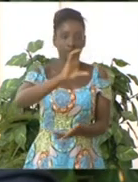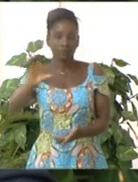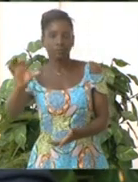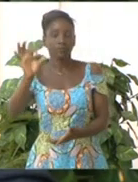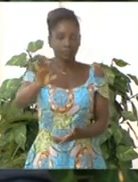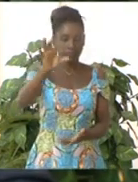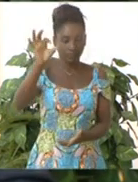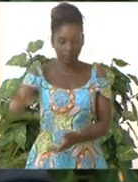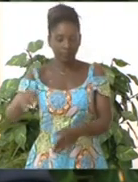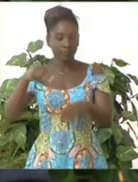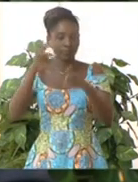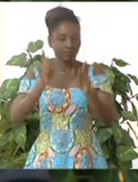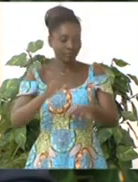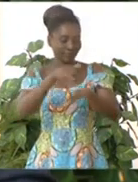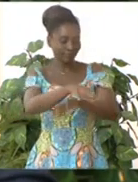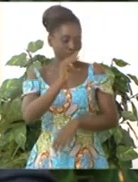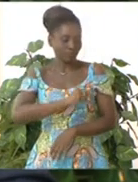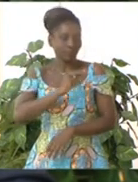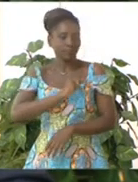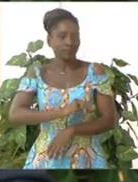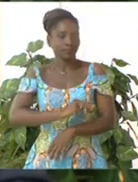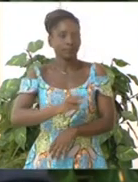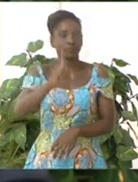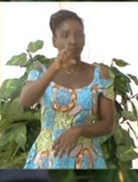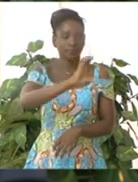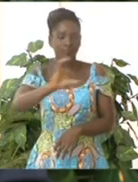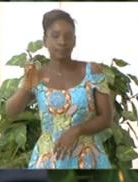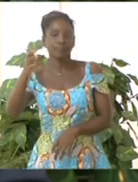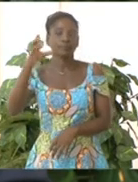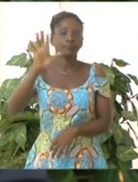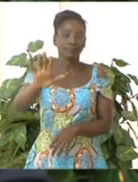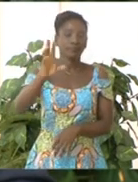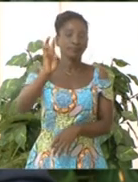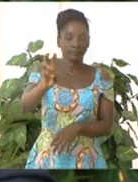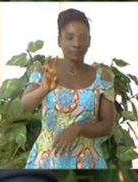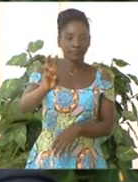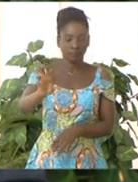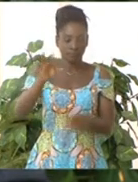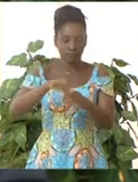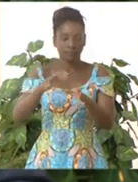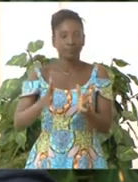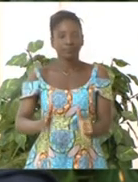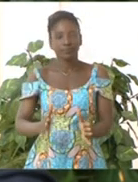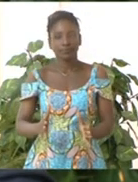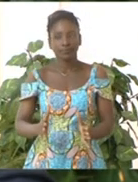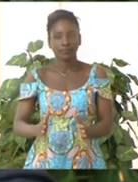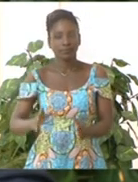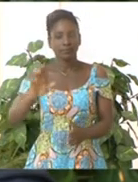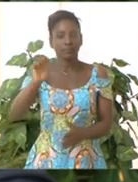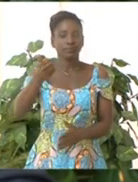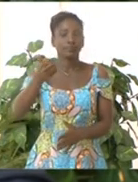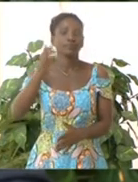personnel d'astreinte 156 votants de